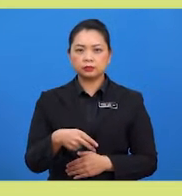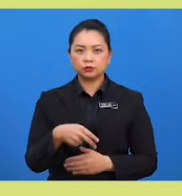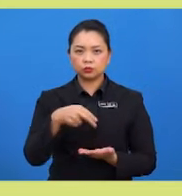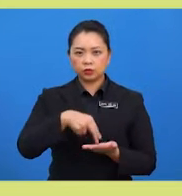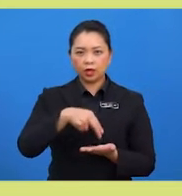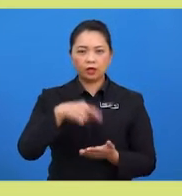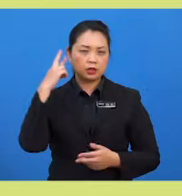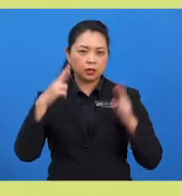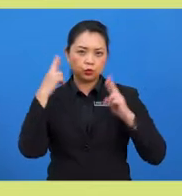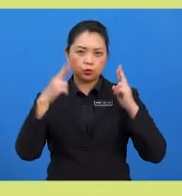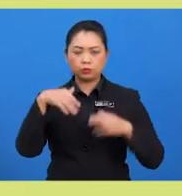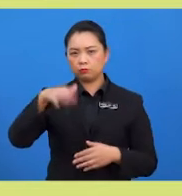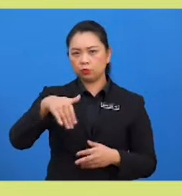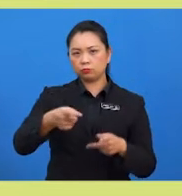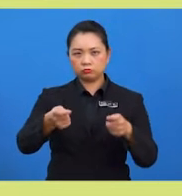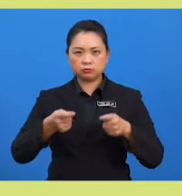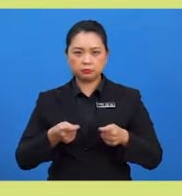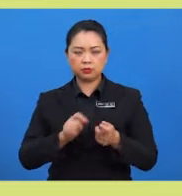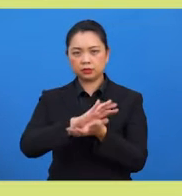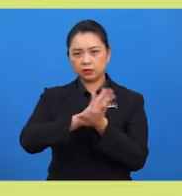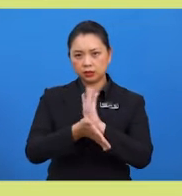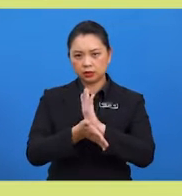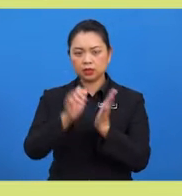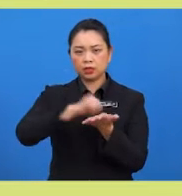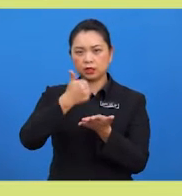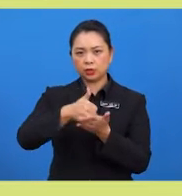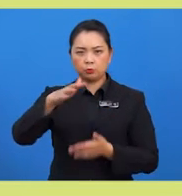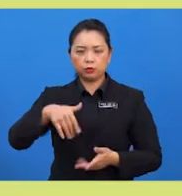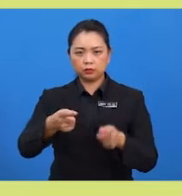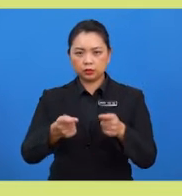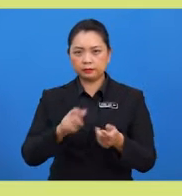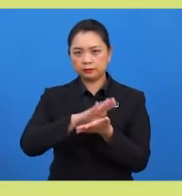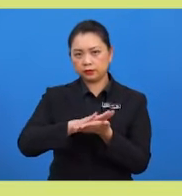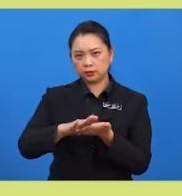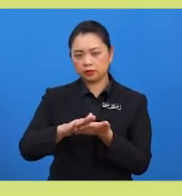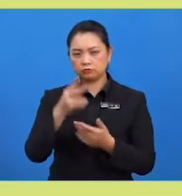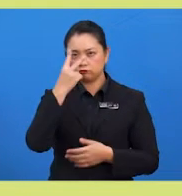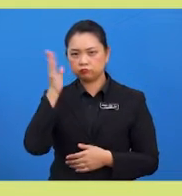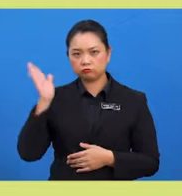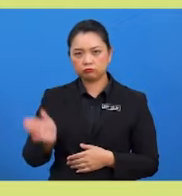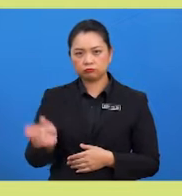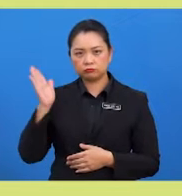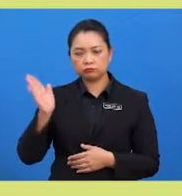RM246 akan mengurangkan akaun belum terima menjadikan akaun belum terima bersih ialah